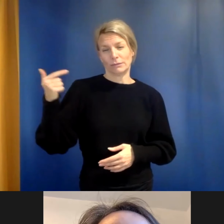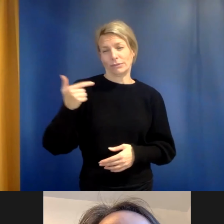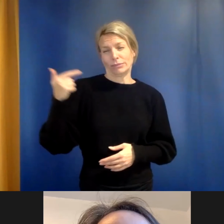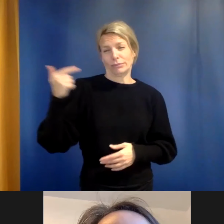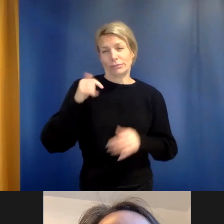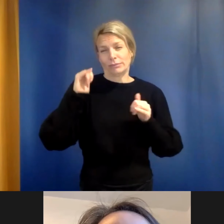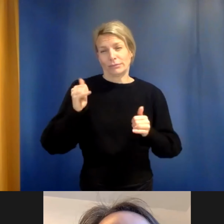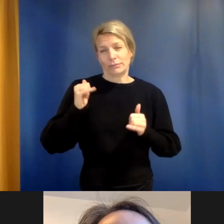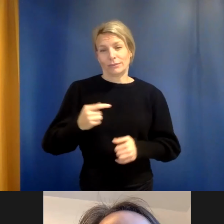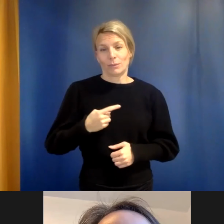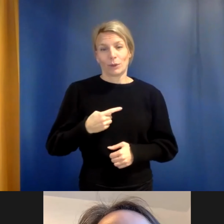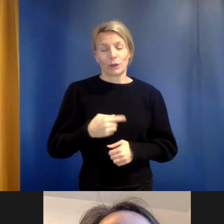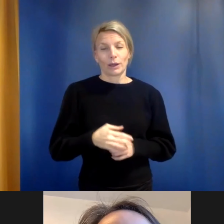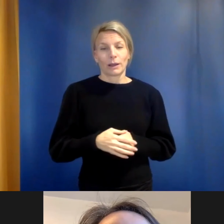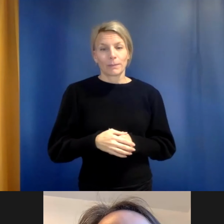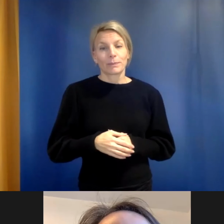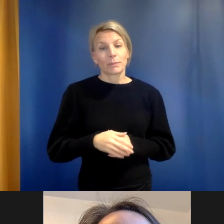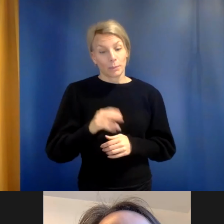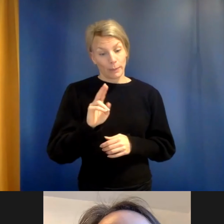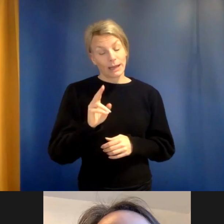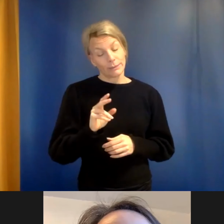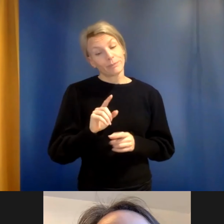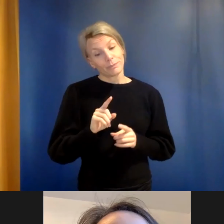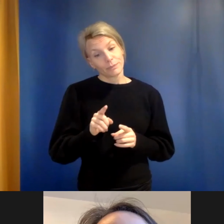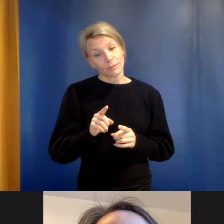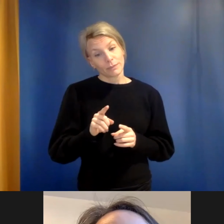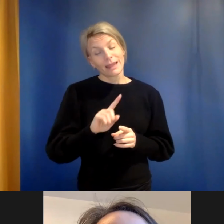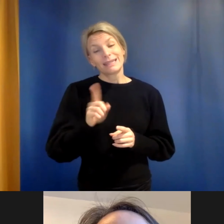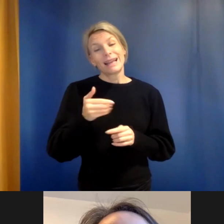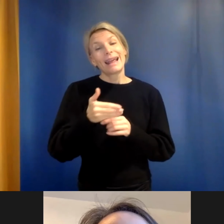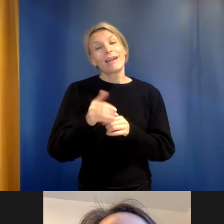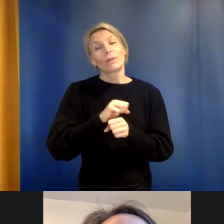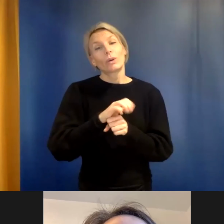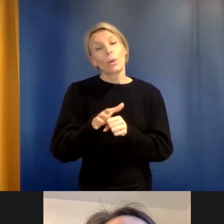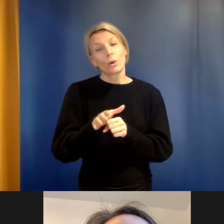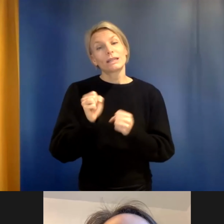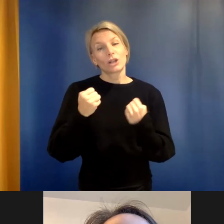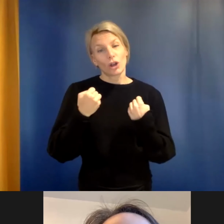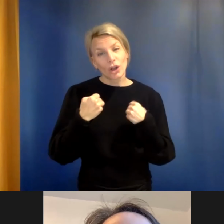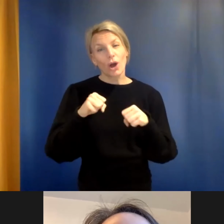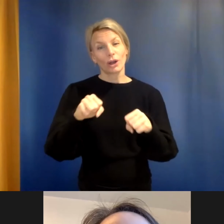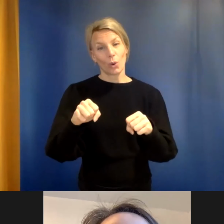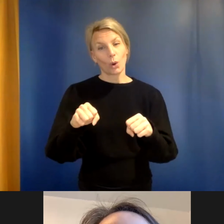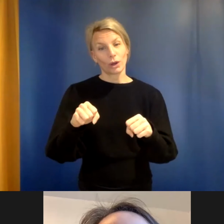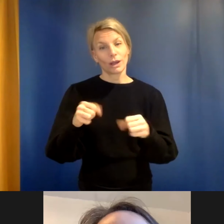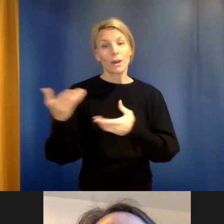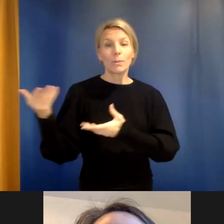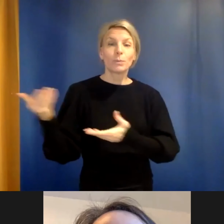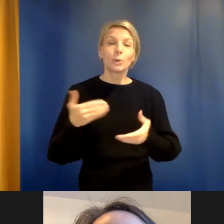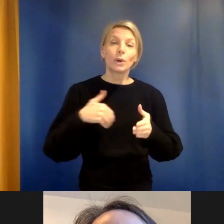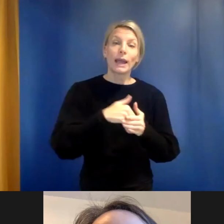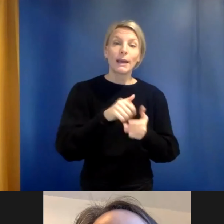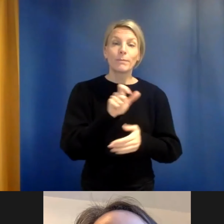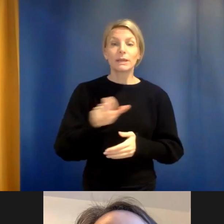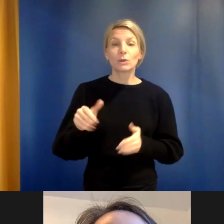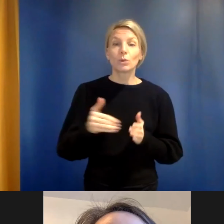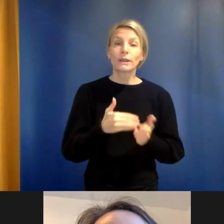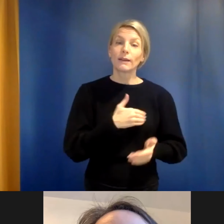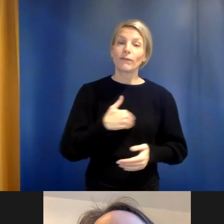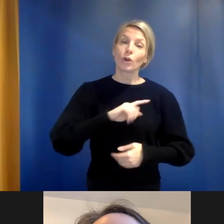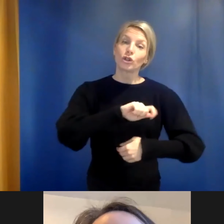Men så får vi se på corona så kommer vi ju dra igång lite grann att vi antingen bjuder hem personer till vårat kök.